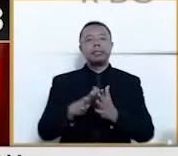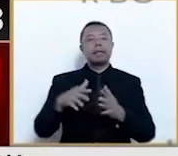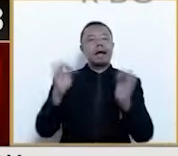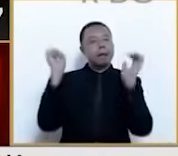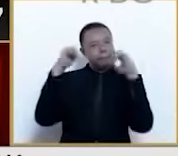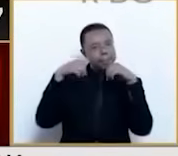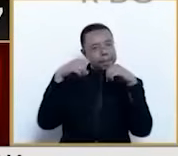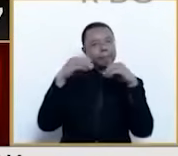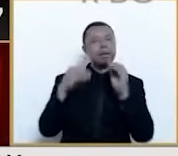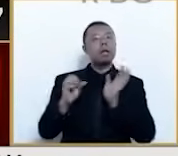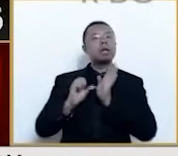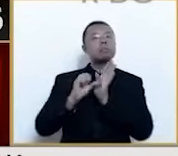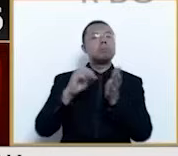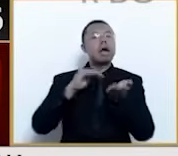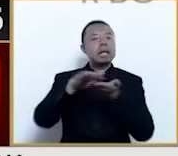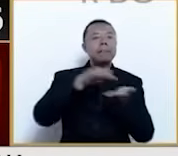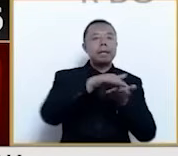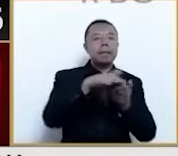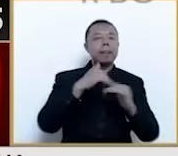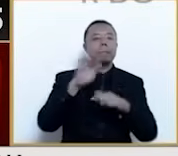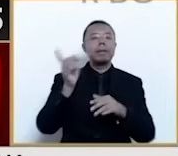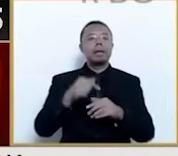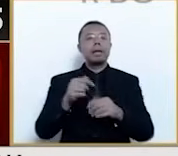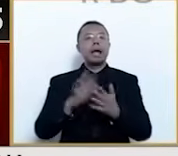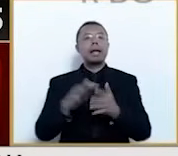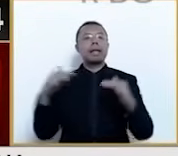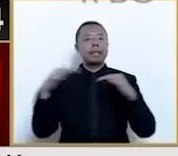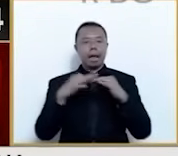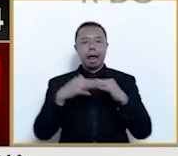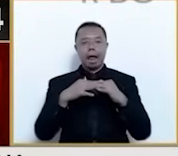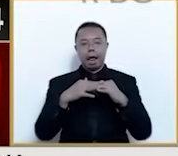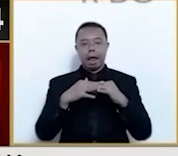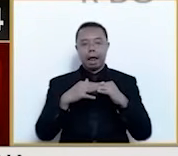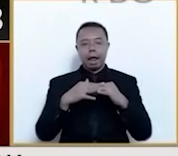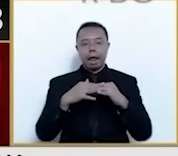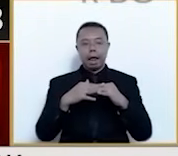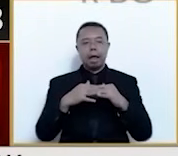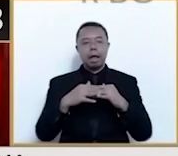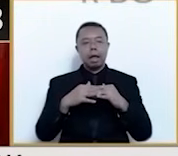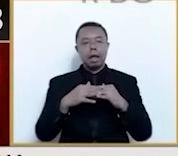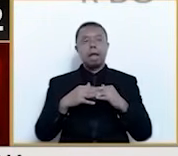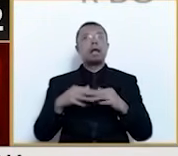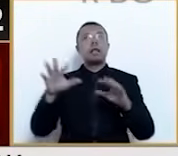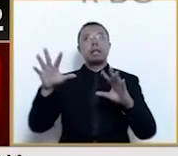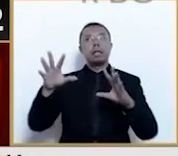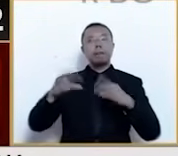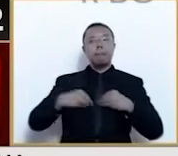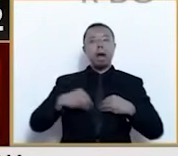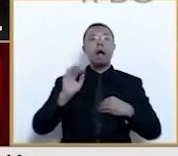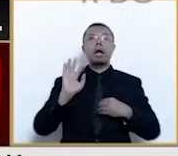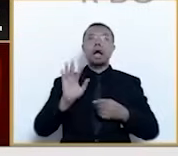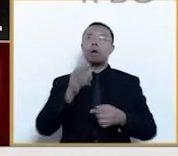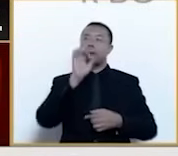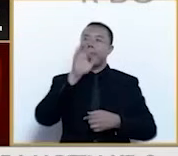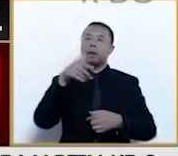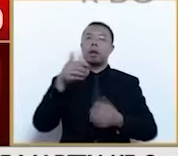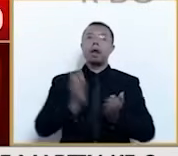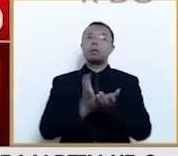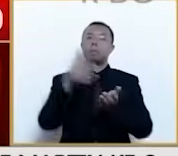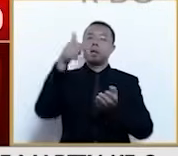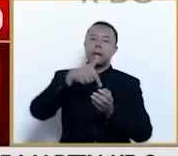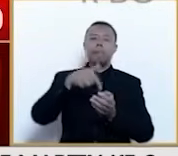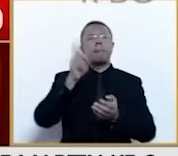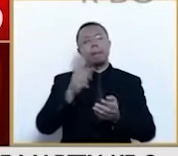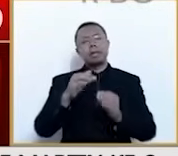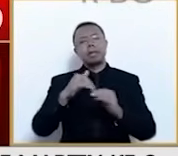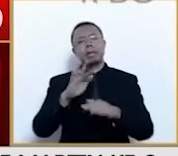Pertamina akan mensuplai kebutuhan melebihi seperti di darat. Jadi daya tampung di sana pun ya kalau dibilang SPBU terapung,